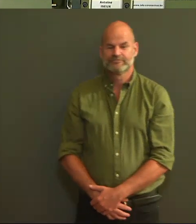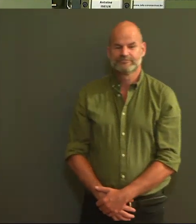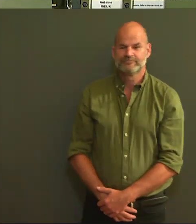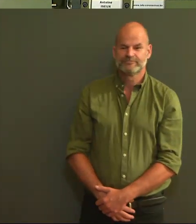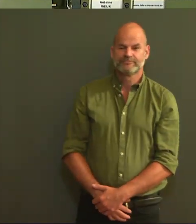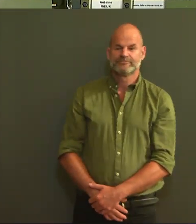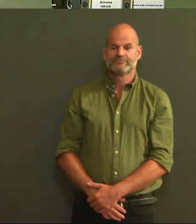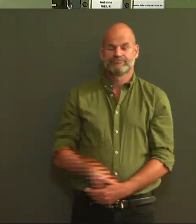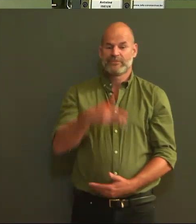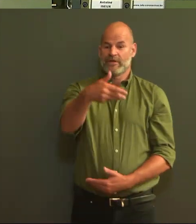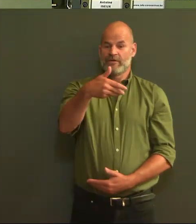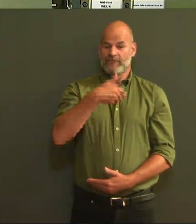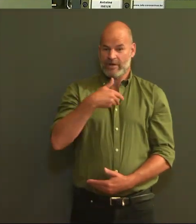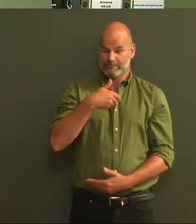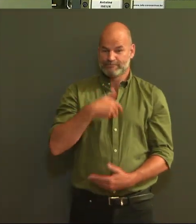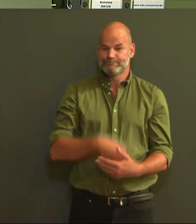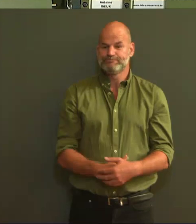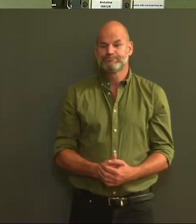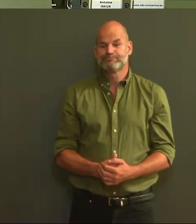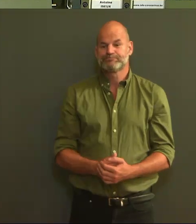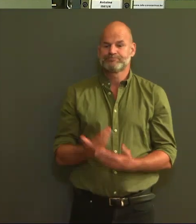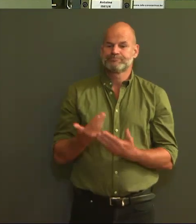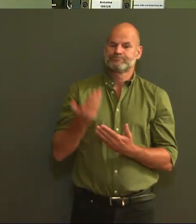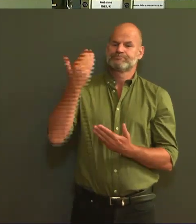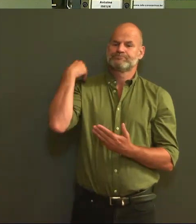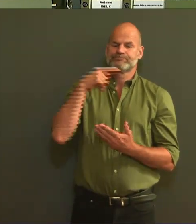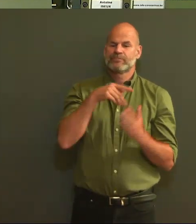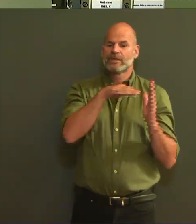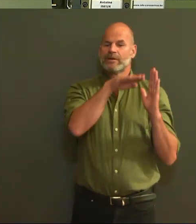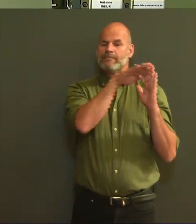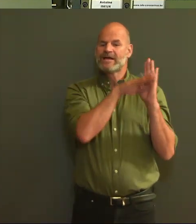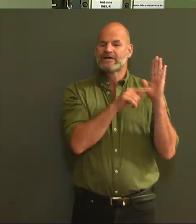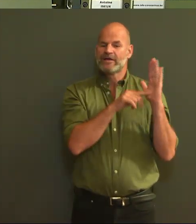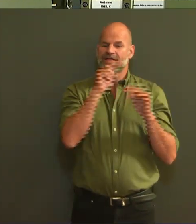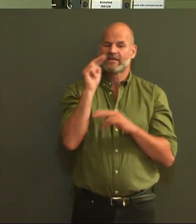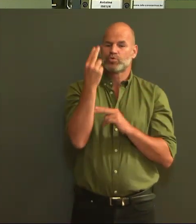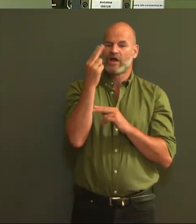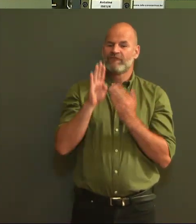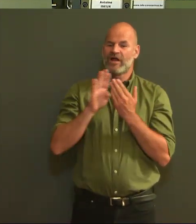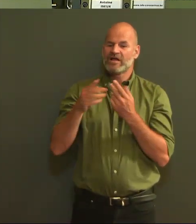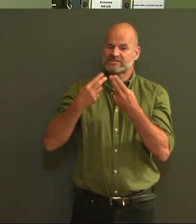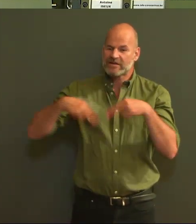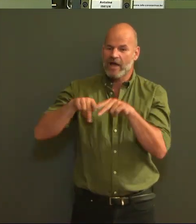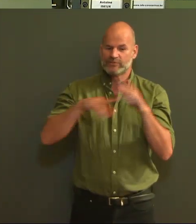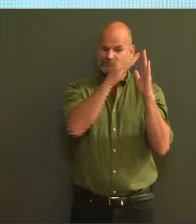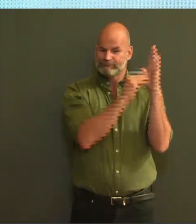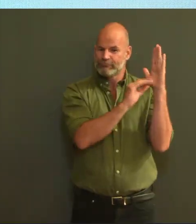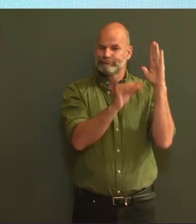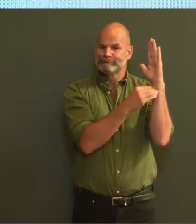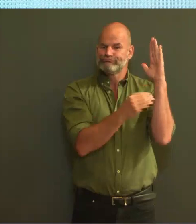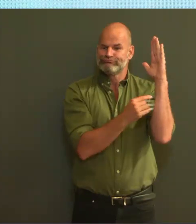In welke mate zien we in de curve al een effect van de maatregelen die door de Nationale Veiligheidsraad werden